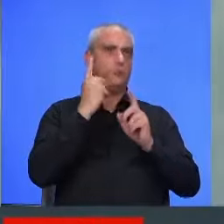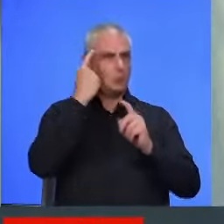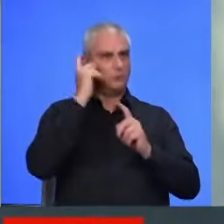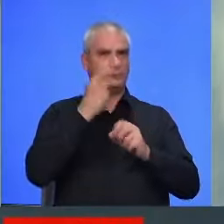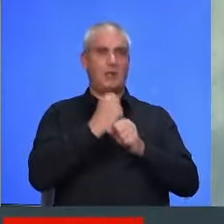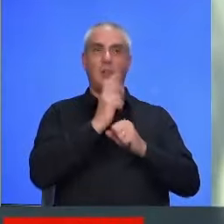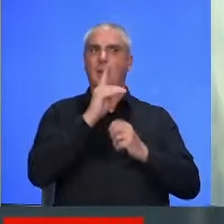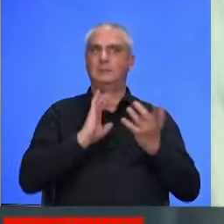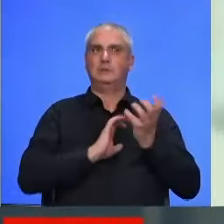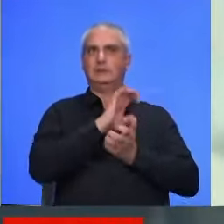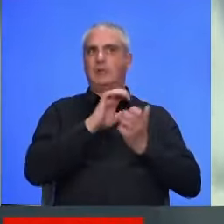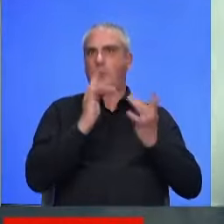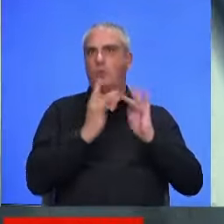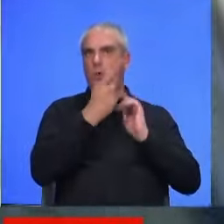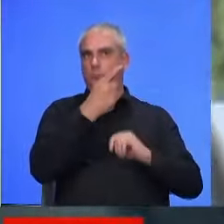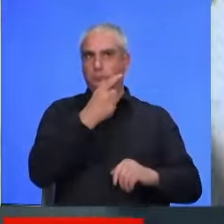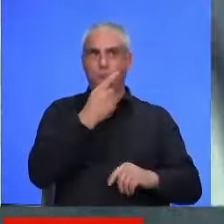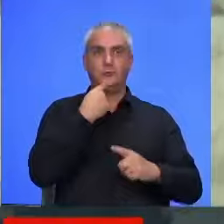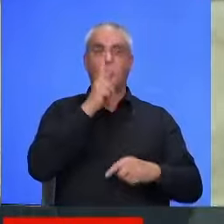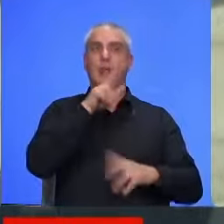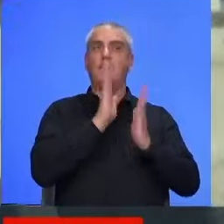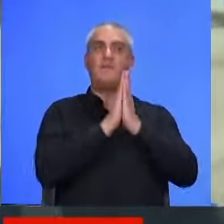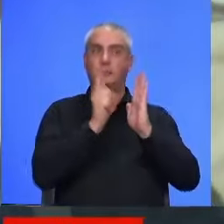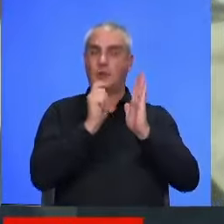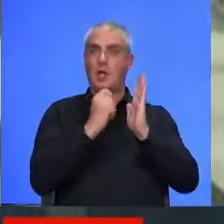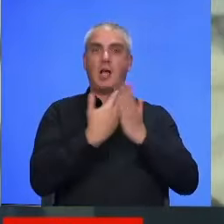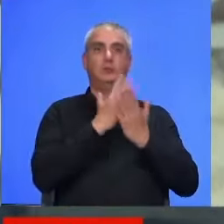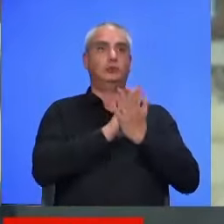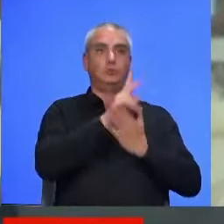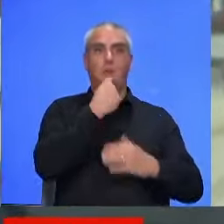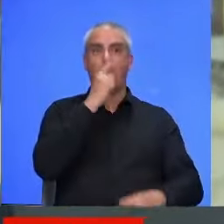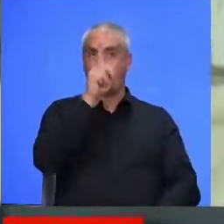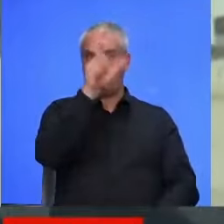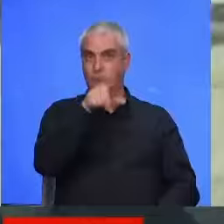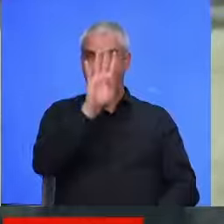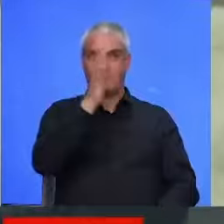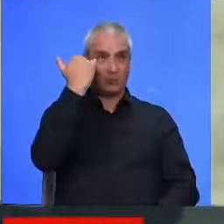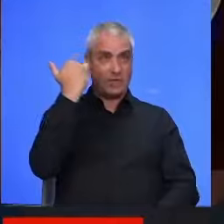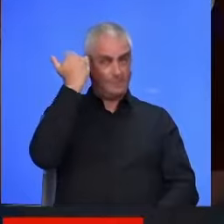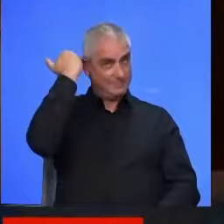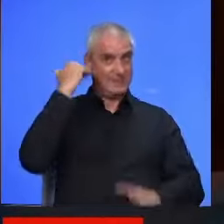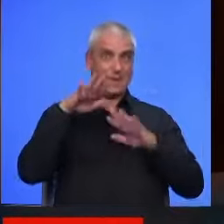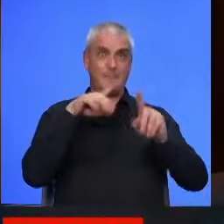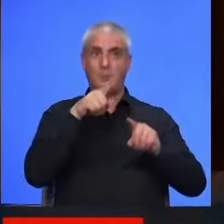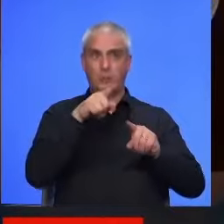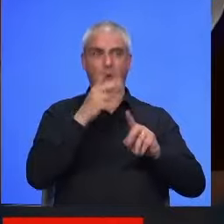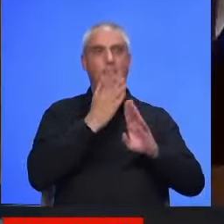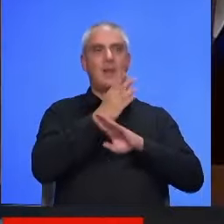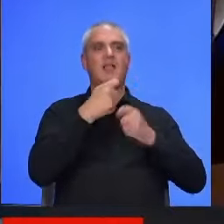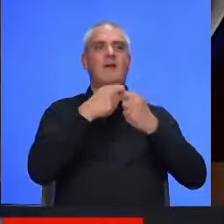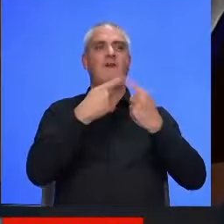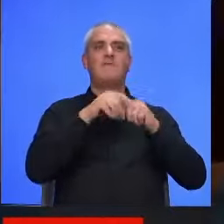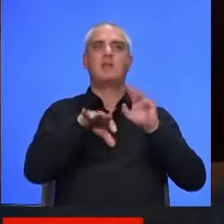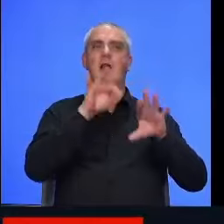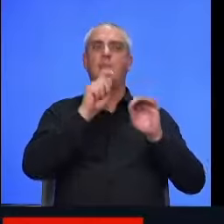והיו גם הסתבכויות במרוצת הדרך. בשנת 2017 דווח בחדשות 12 כי ברוורמן באותו מזכיר ממשלה פנה לחברי הוועדה